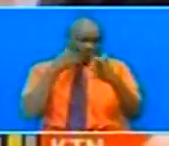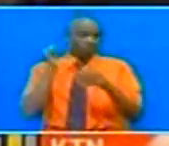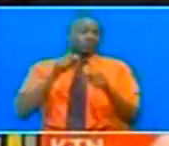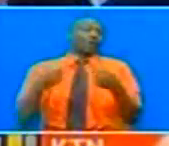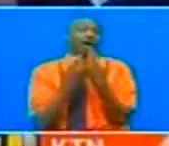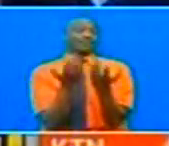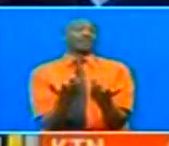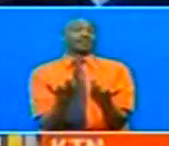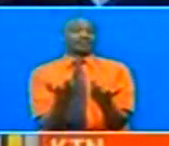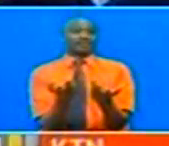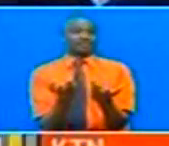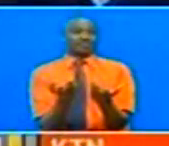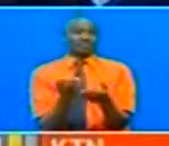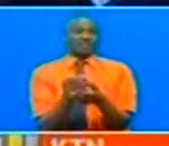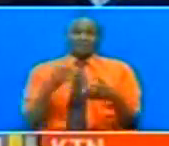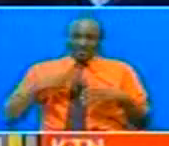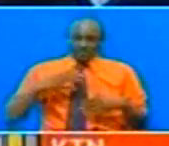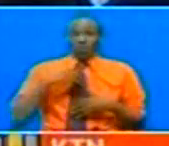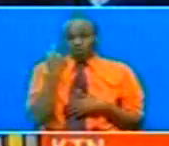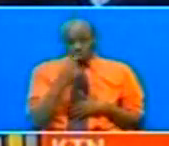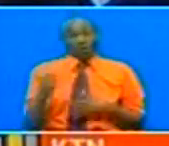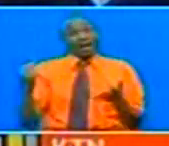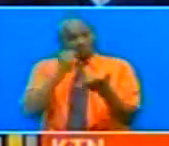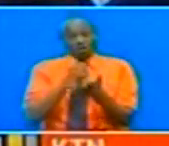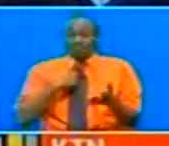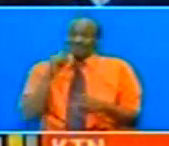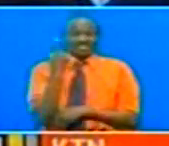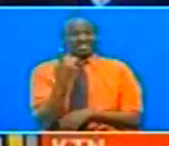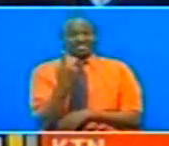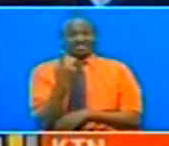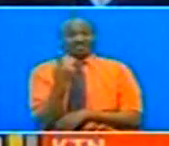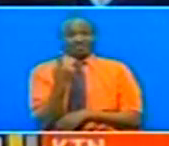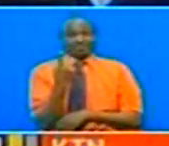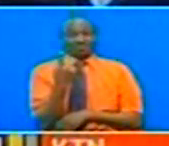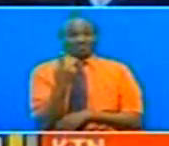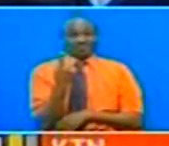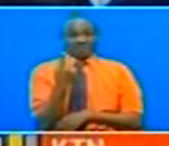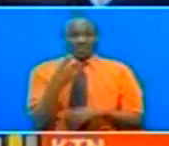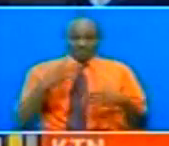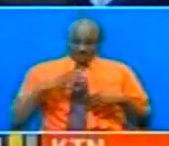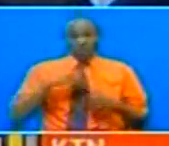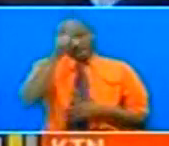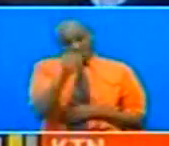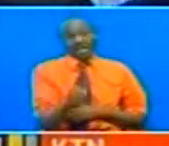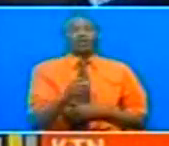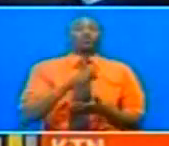shambulizi litatekelezwa. Wale ambao ameniajiri kazi kwanza ni watu wa Kajiado